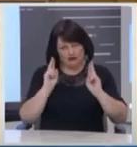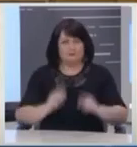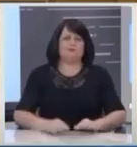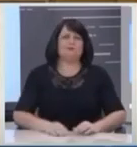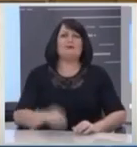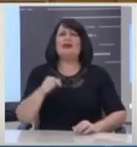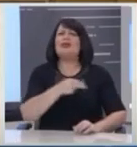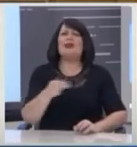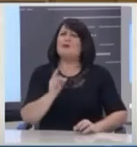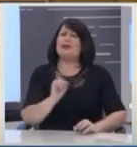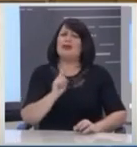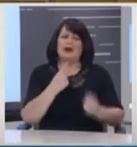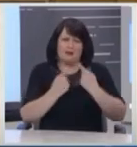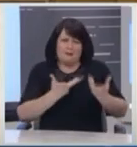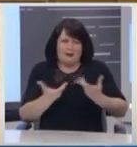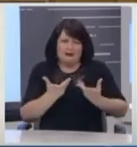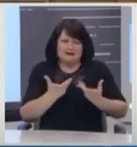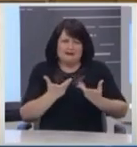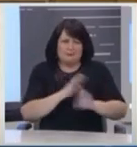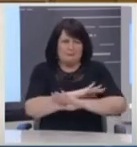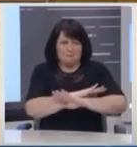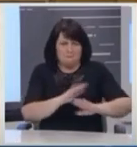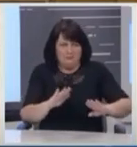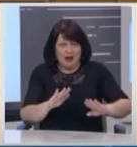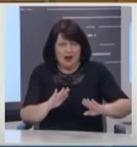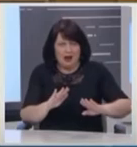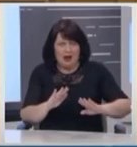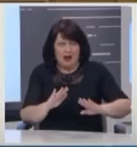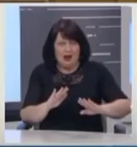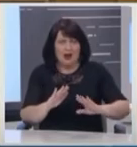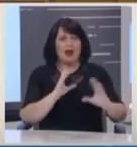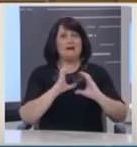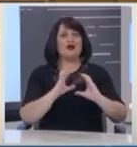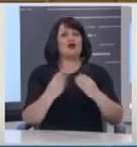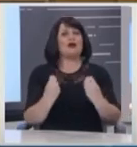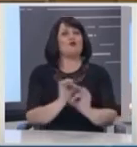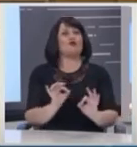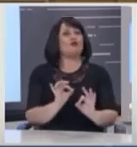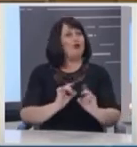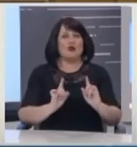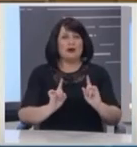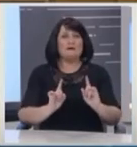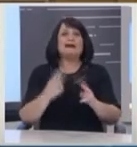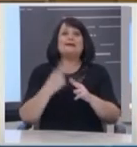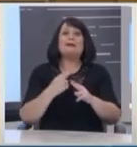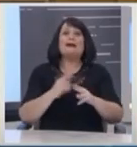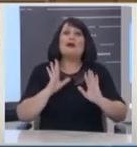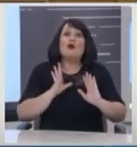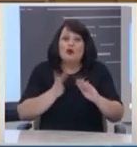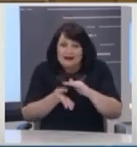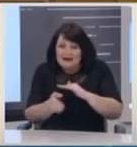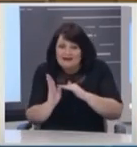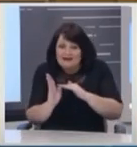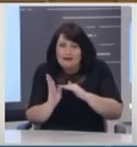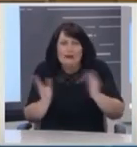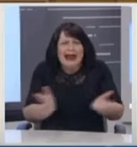δεν είναι να φεύγουμε από τις διαπραγματεύσεις αλόβητοι επικοινωνιακά. Το θέμα είναι να μην φεύγουμε